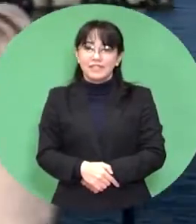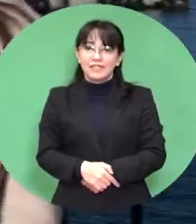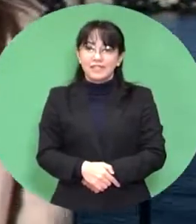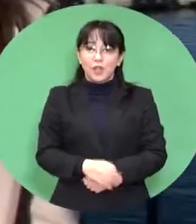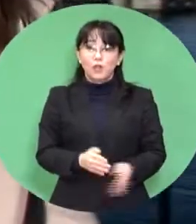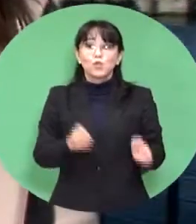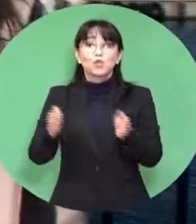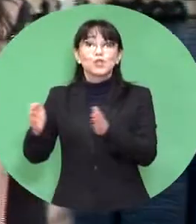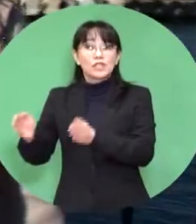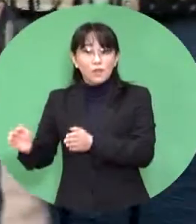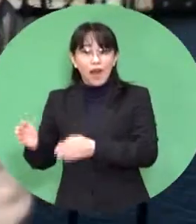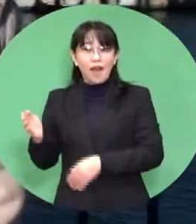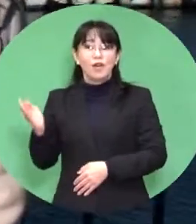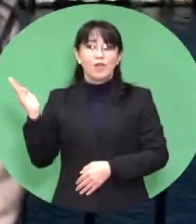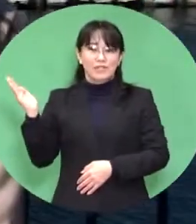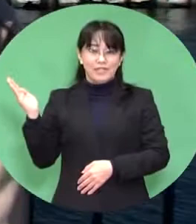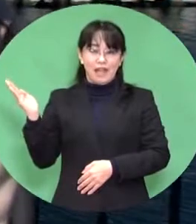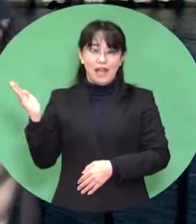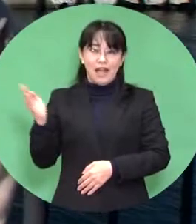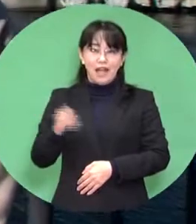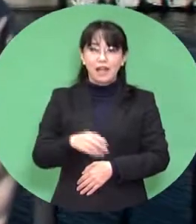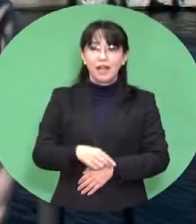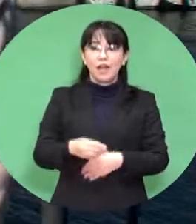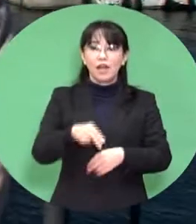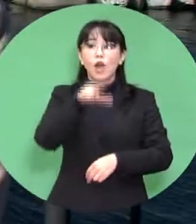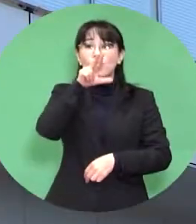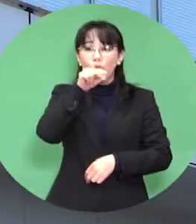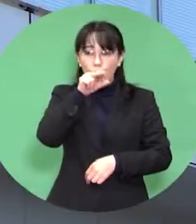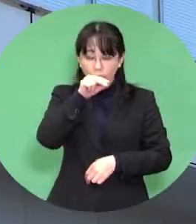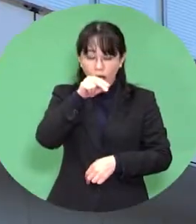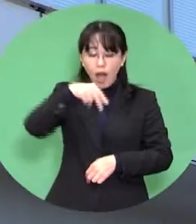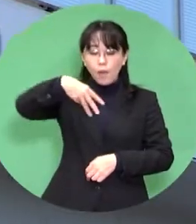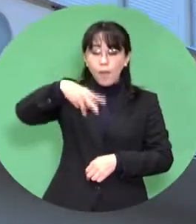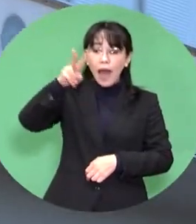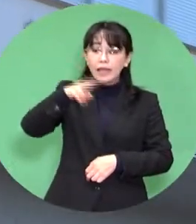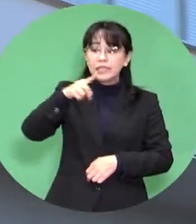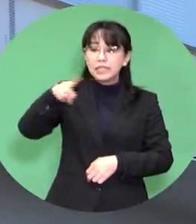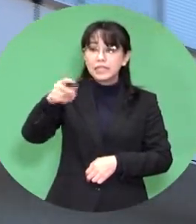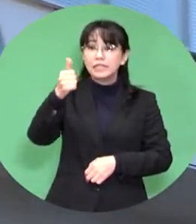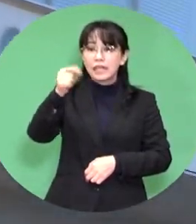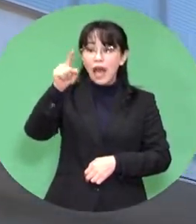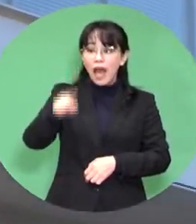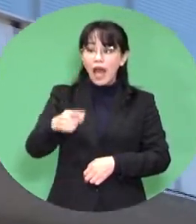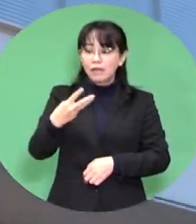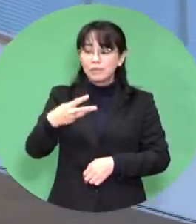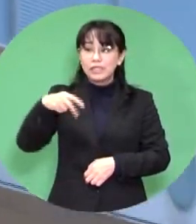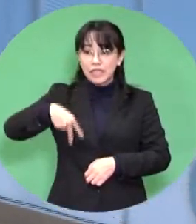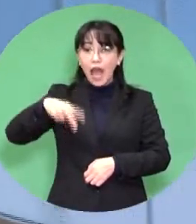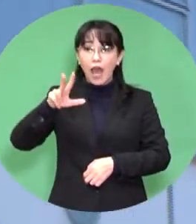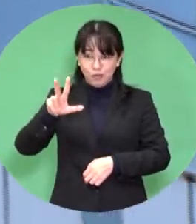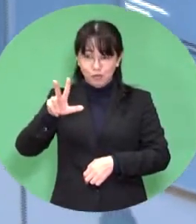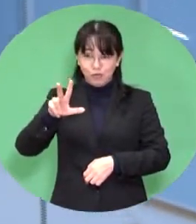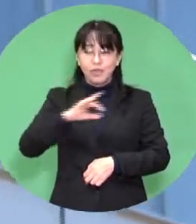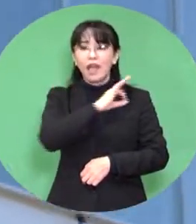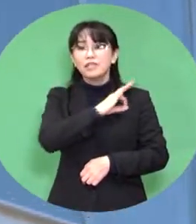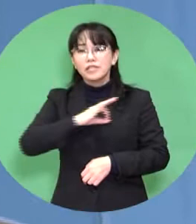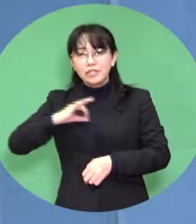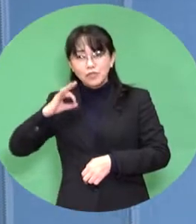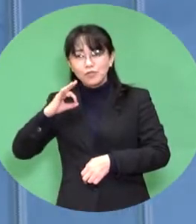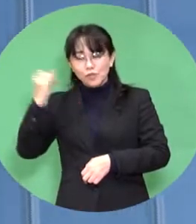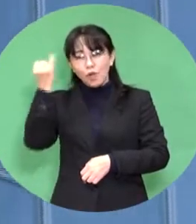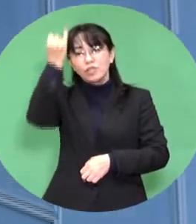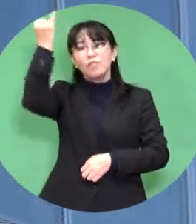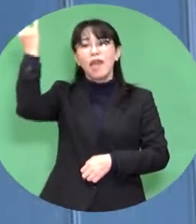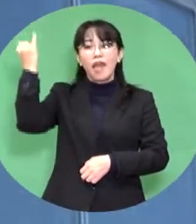続いてはこちら、鳥羽マリンターミナルです。真珠のネックレスをイメージしたフォルムがとってもおしゃれな施設です